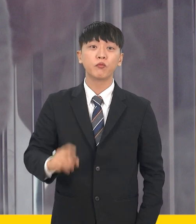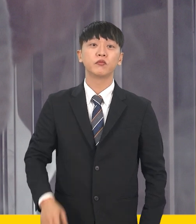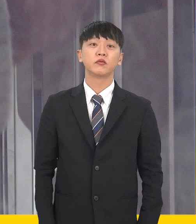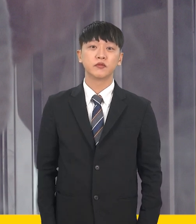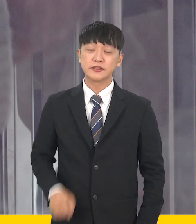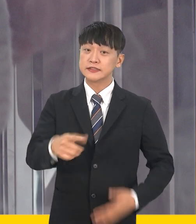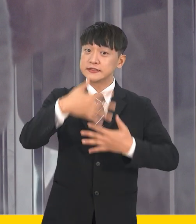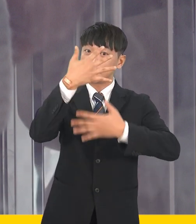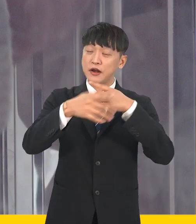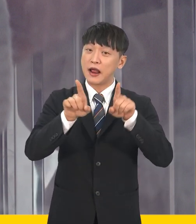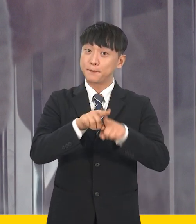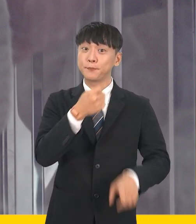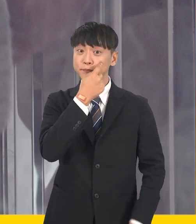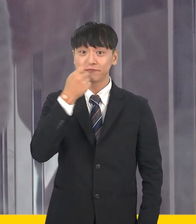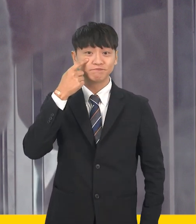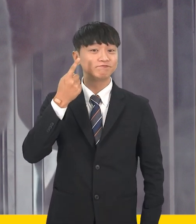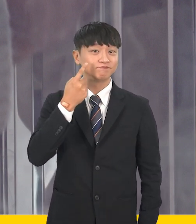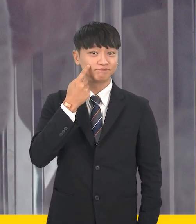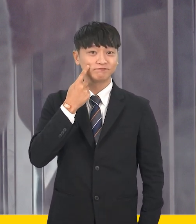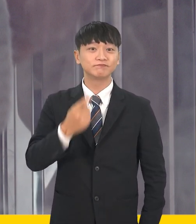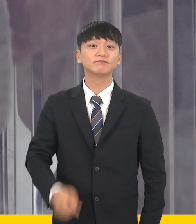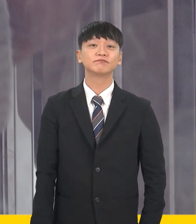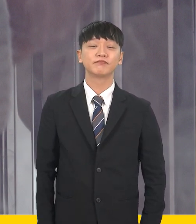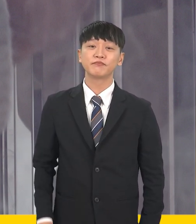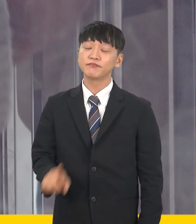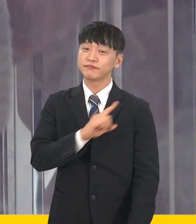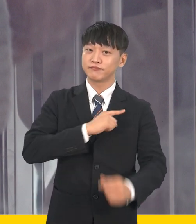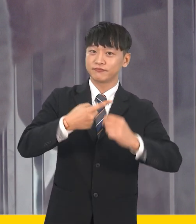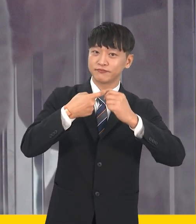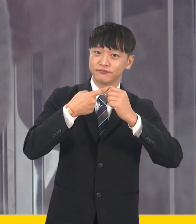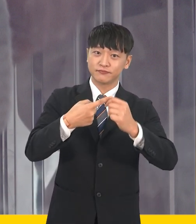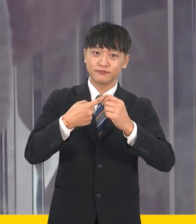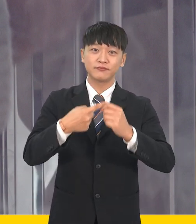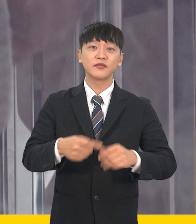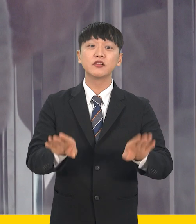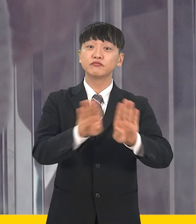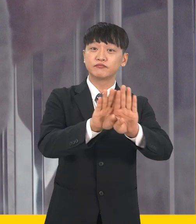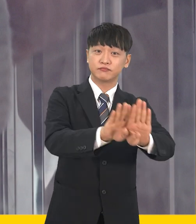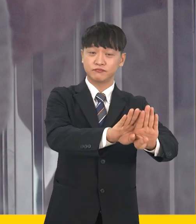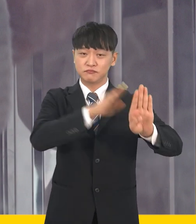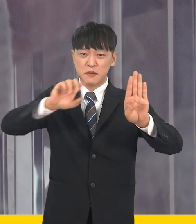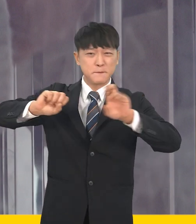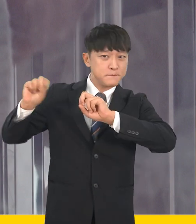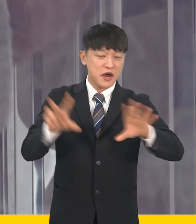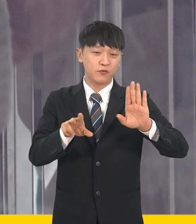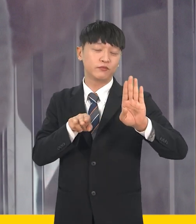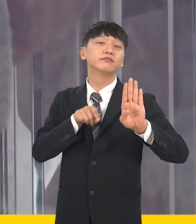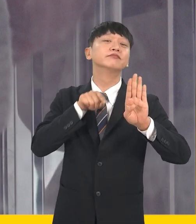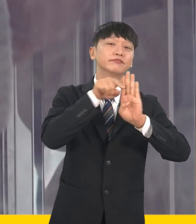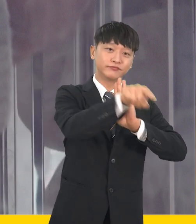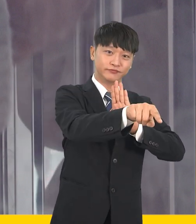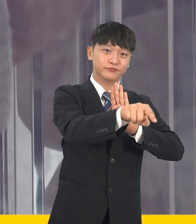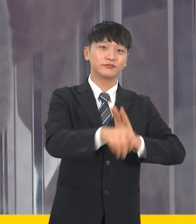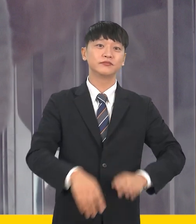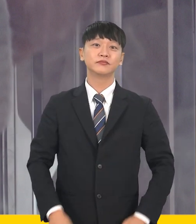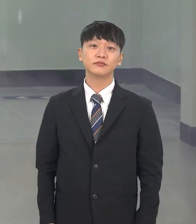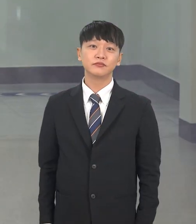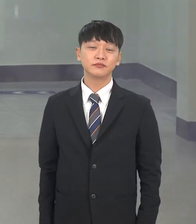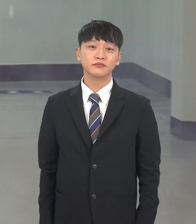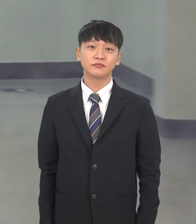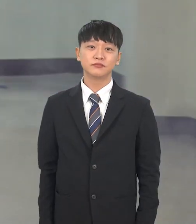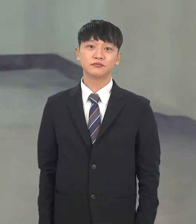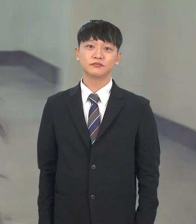마주할까요? 영상을 통해 살펴볼게요. 먼저 첫 번째, 문을 바로 열고 빠르게 이동한다.